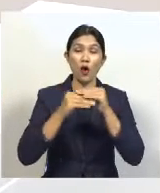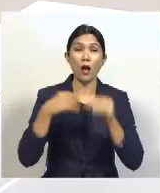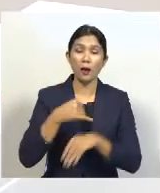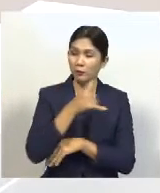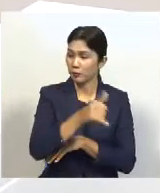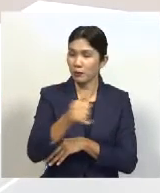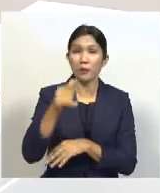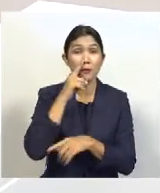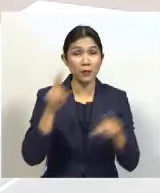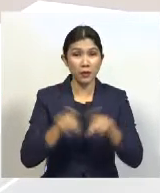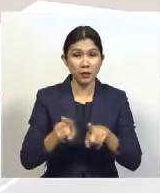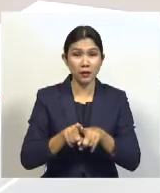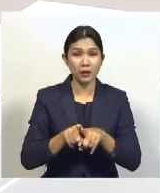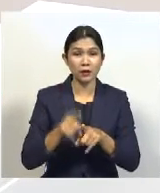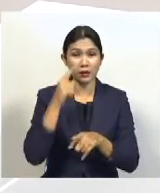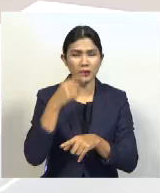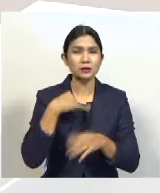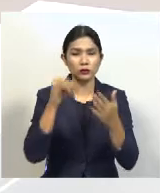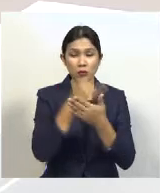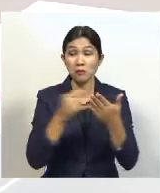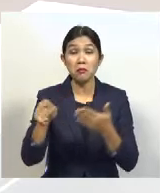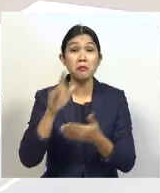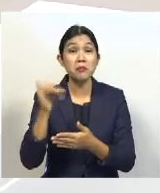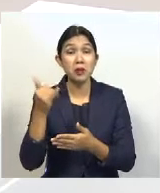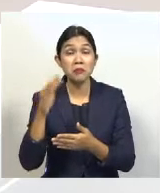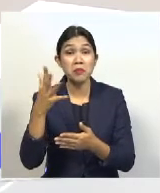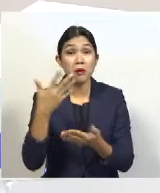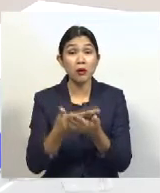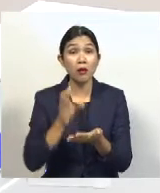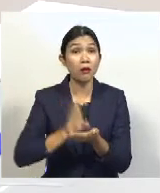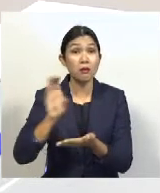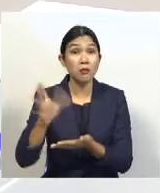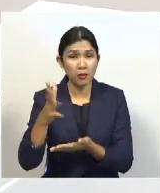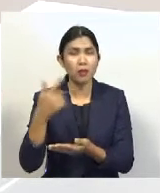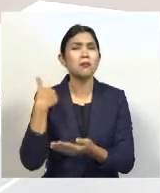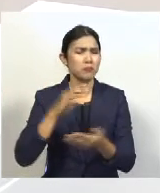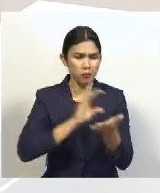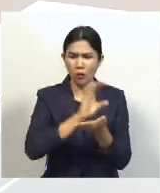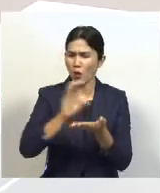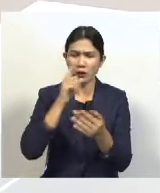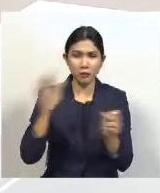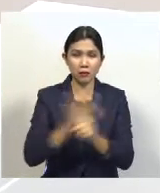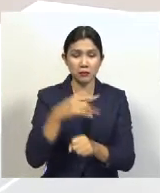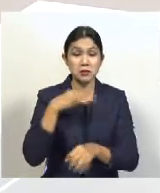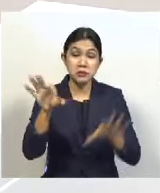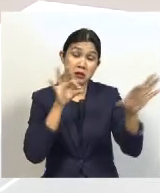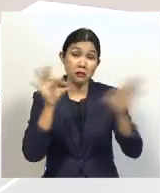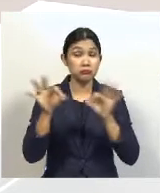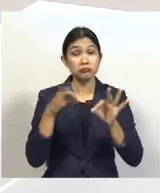ดอ่ะมีไม่มีไม่ลงอ่ะจังหวัดท่านไม่มีอ่ะงบมานี่ไม่มีลงอ่ะลงทั้งหมดอ่ะผมไม่ได้เลือกลงต